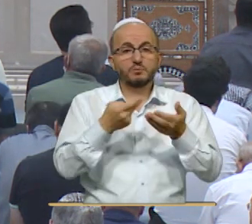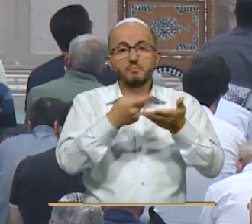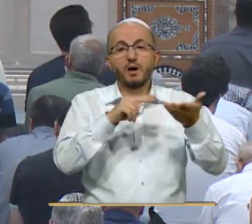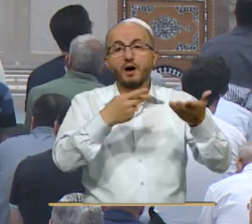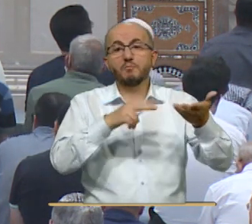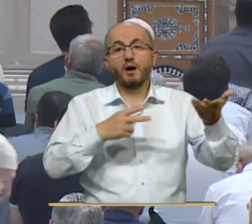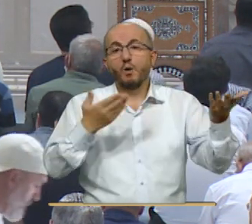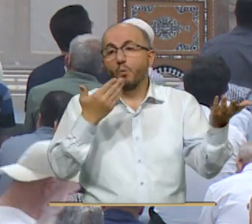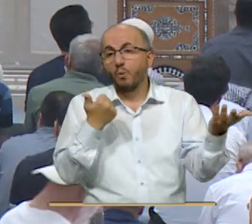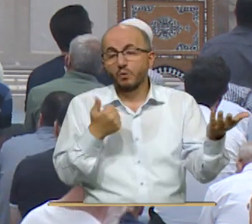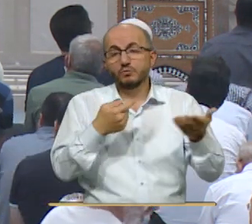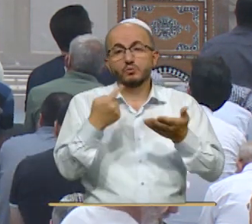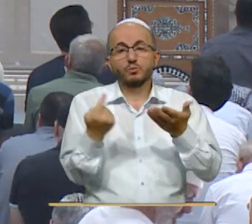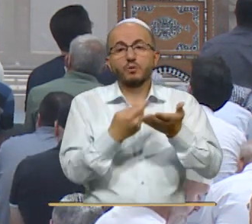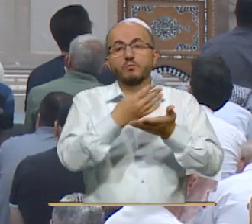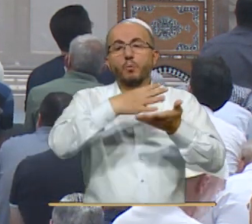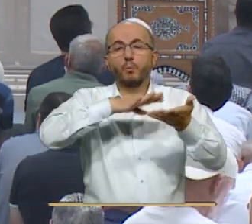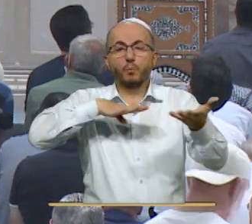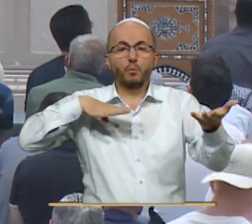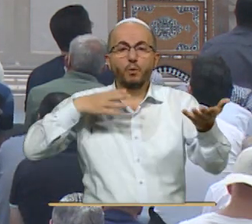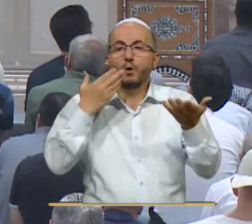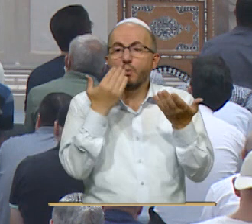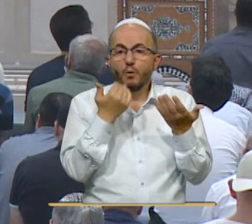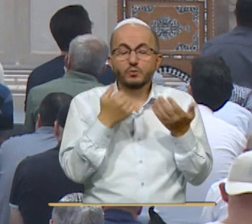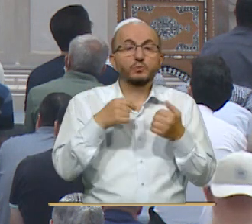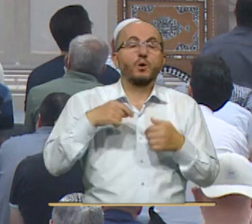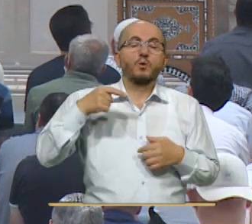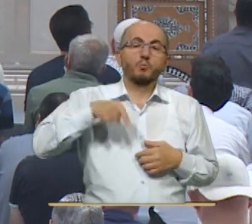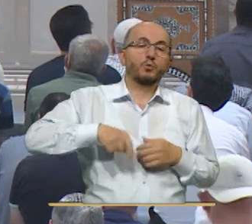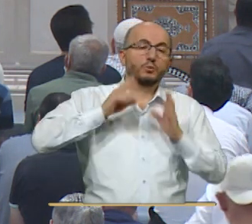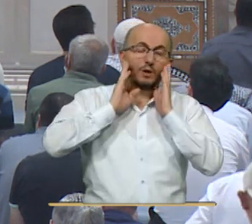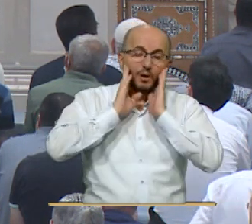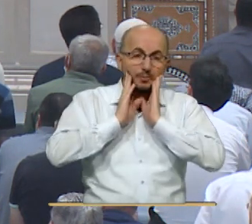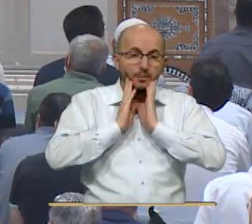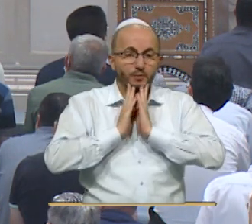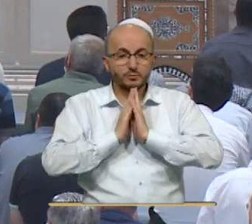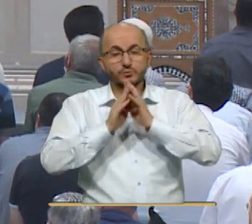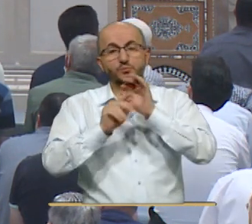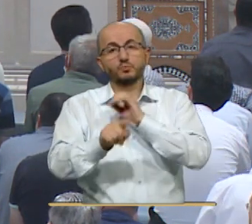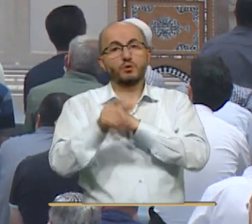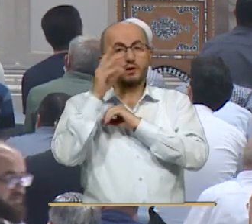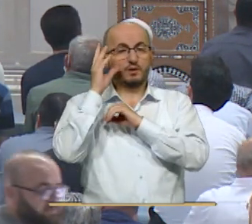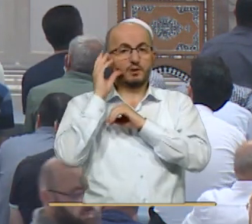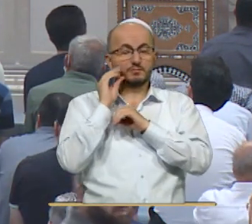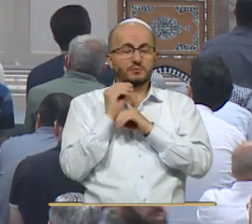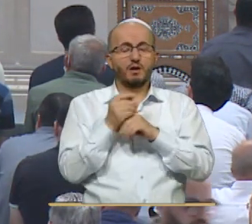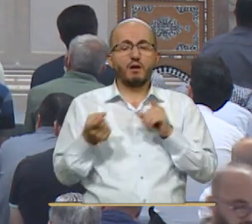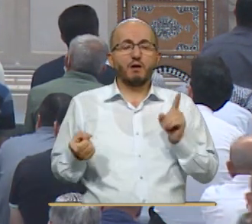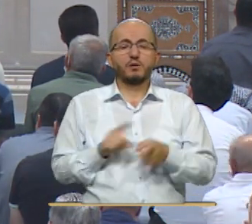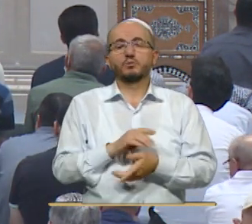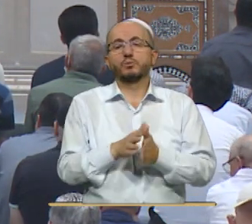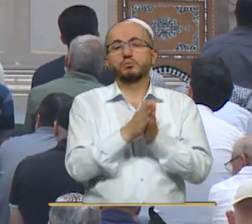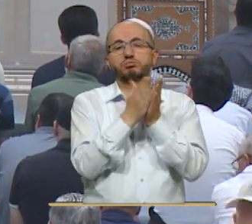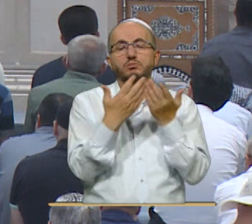yoktu, tefsirleri yoktu. Ama bugün hamdolsun bu anlamda her türlü